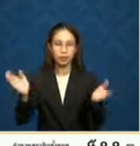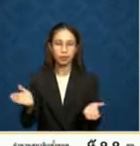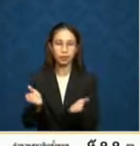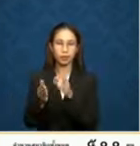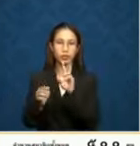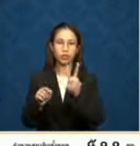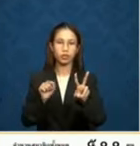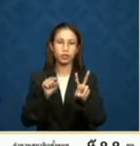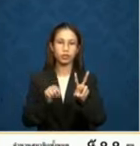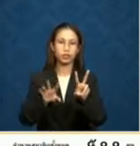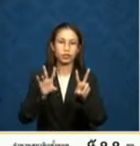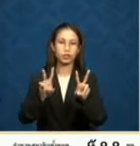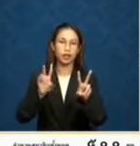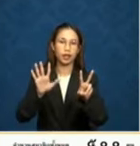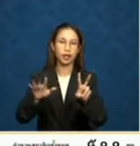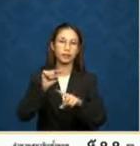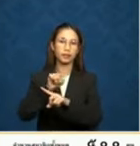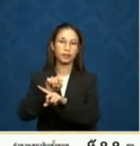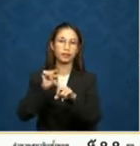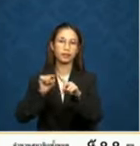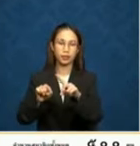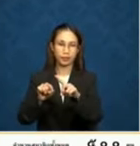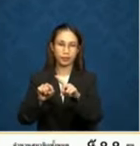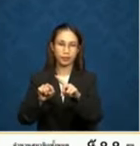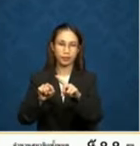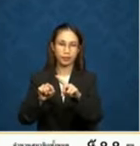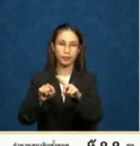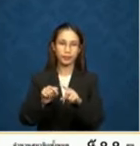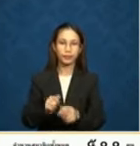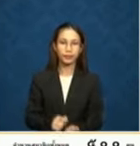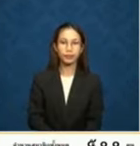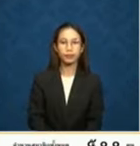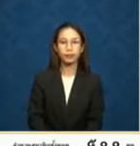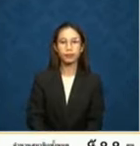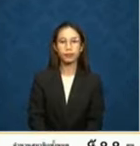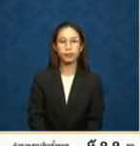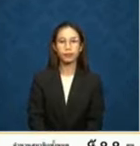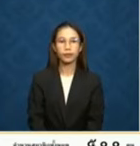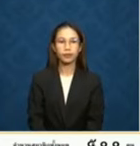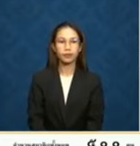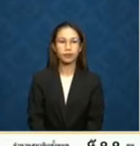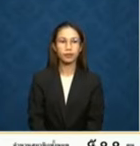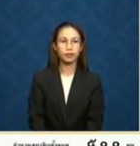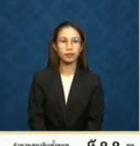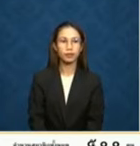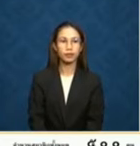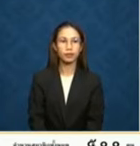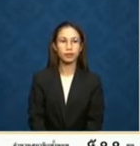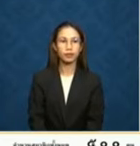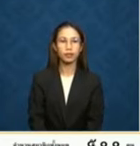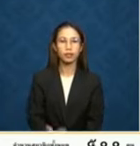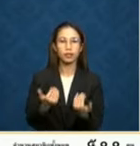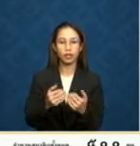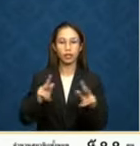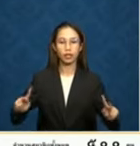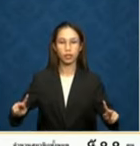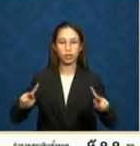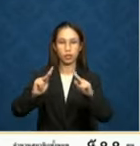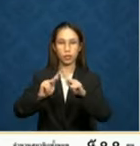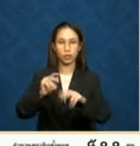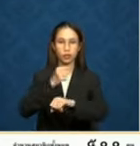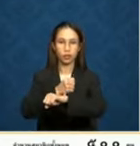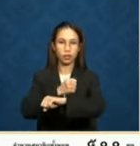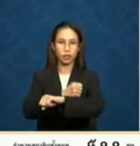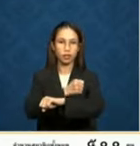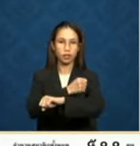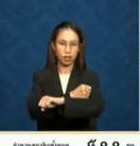ก 2.75%เพระฉนั้นส่งต่างๆเหล่านี้ ขนาดนี้ทางกระสวงแงงานเราได้มี